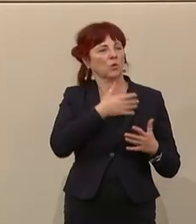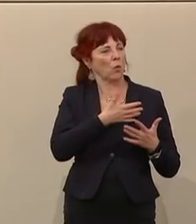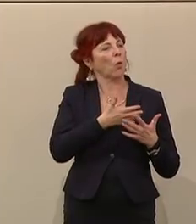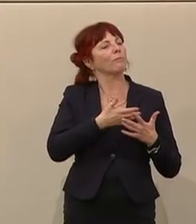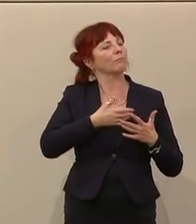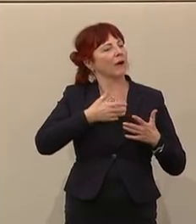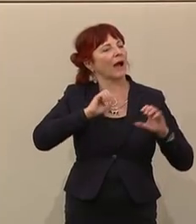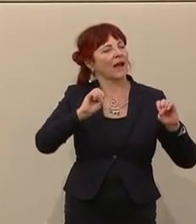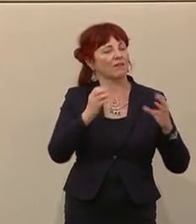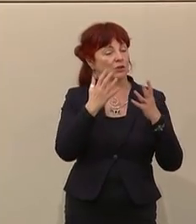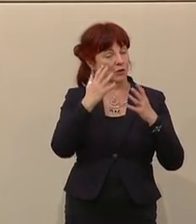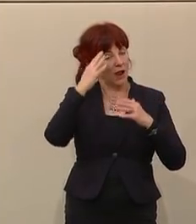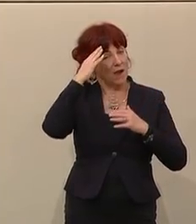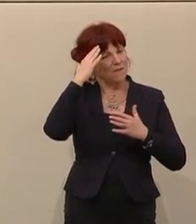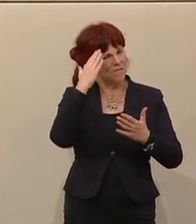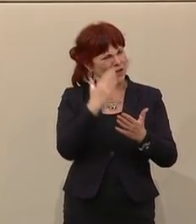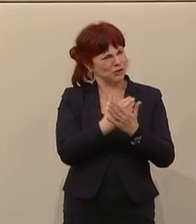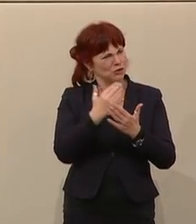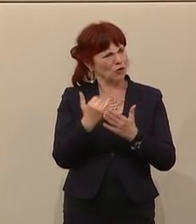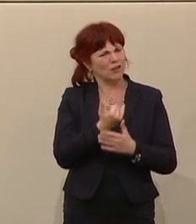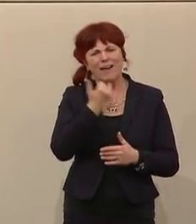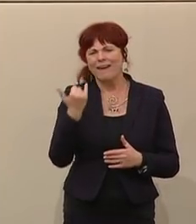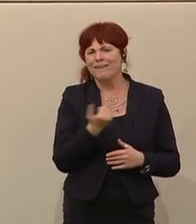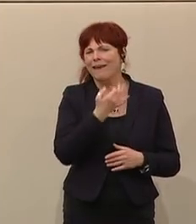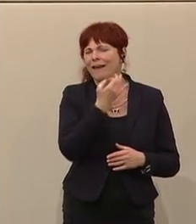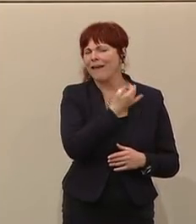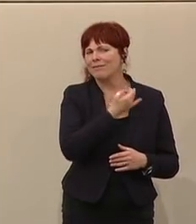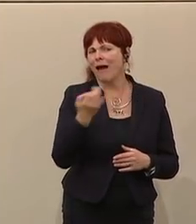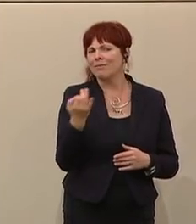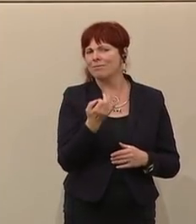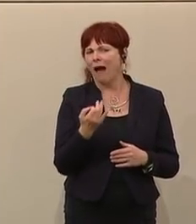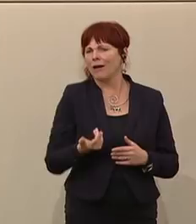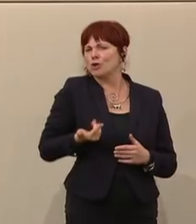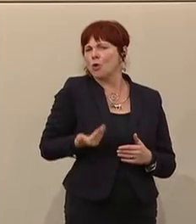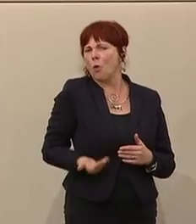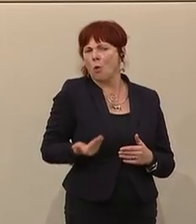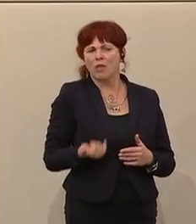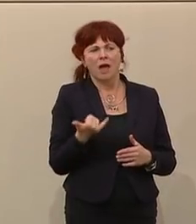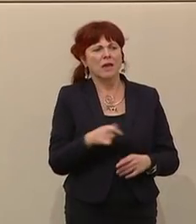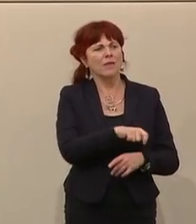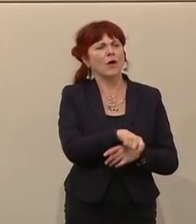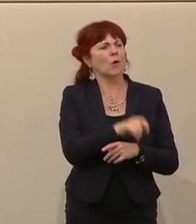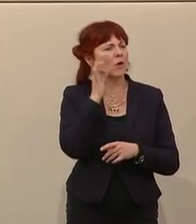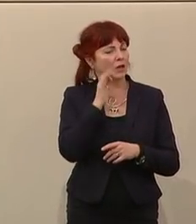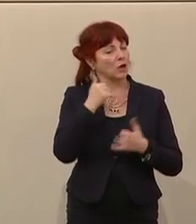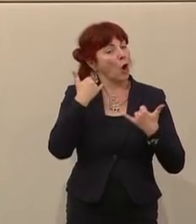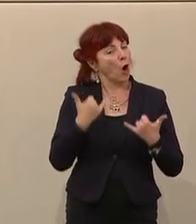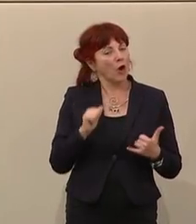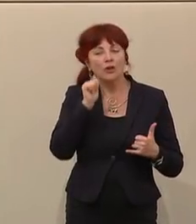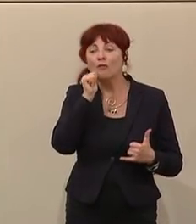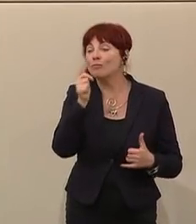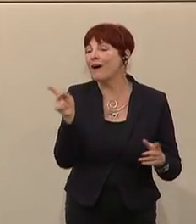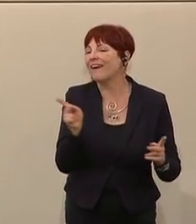nicht jeder Tageslöhner und jede Köchin von heute auf morgen den Staat regieren kann. Wenn ich mir anschaue, was